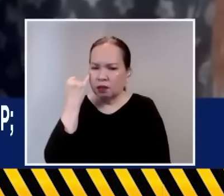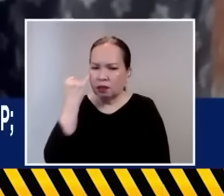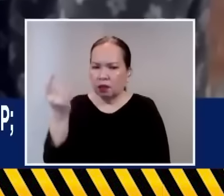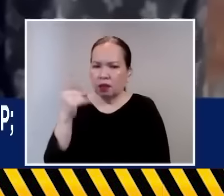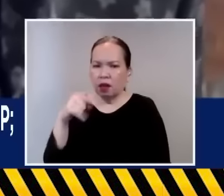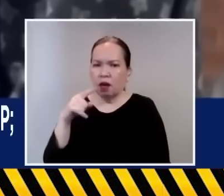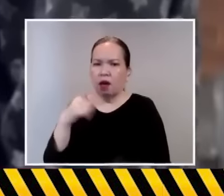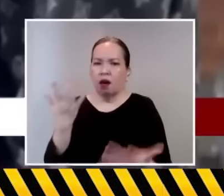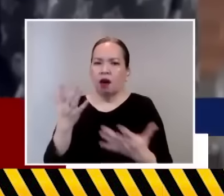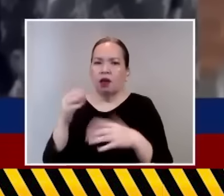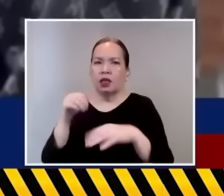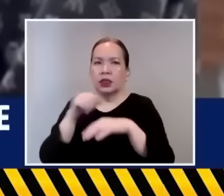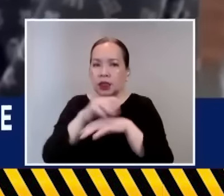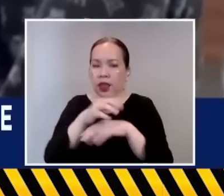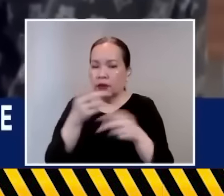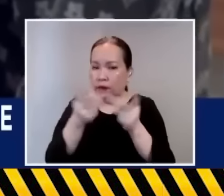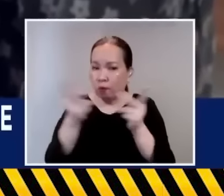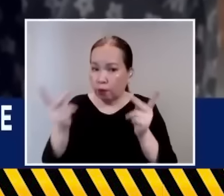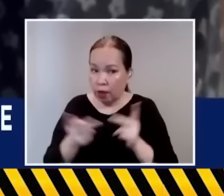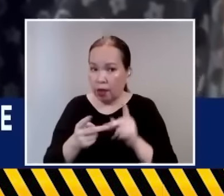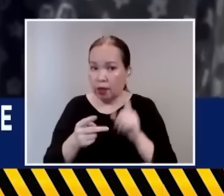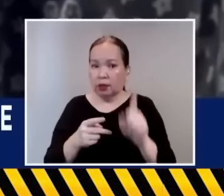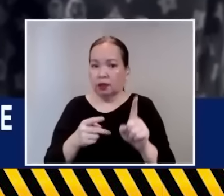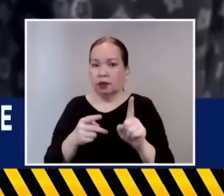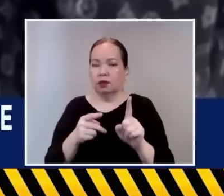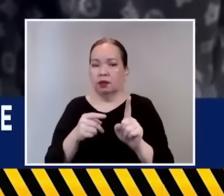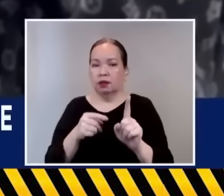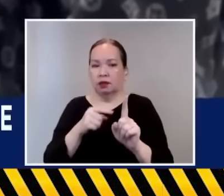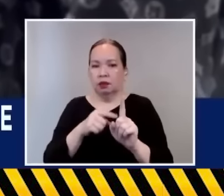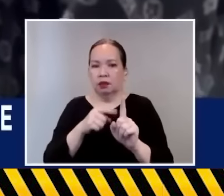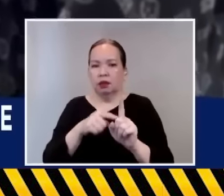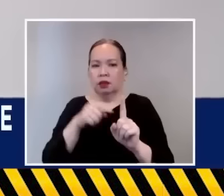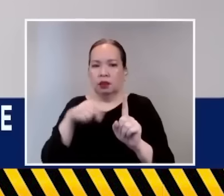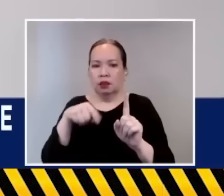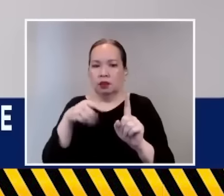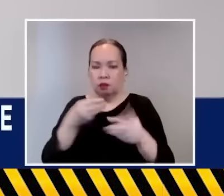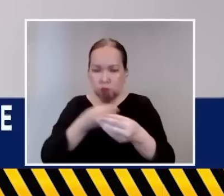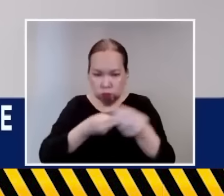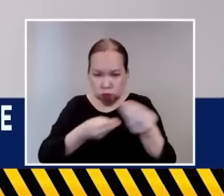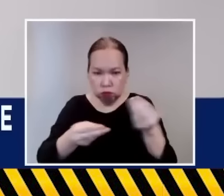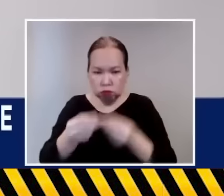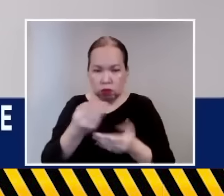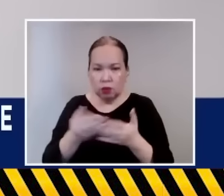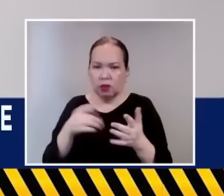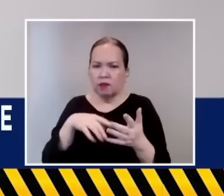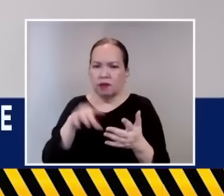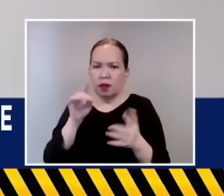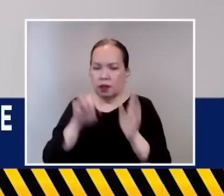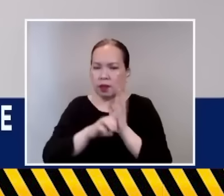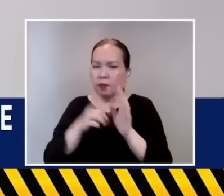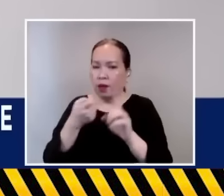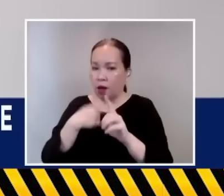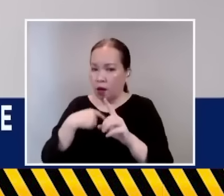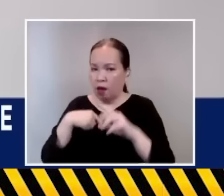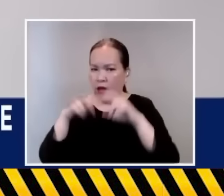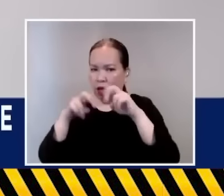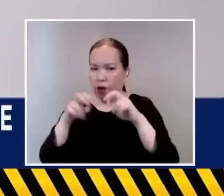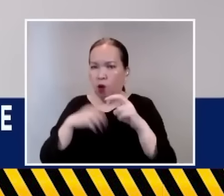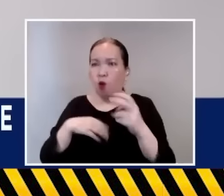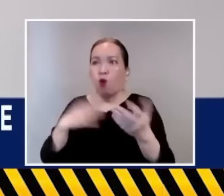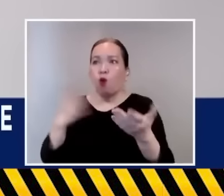naturang empleyado kung saan nangyayari umano ang pagpapalit ng mga item. I sent out my investigators to go on site to